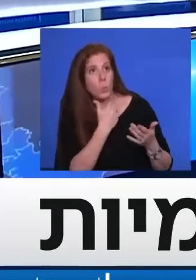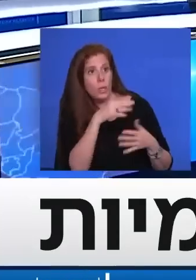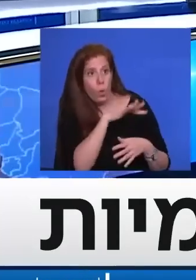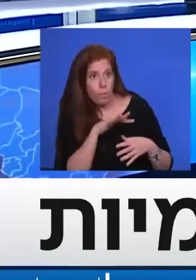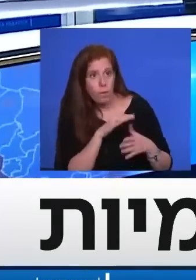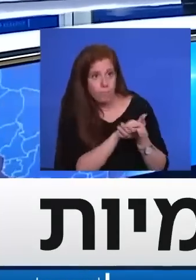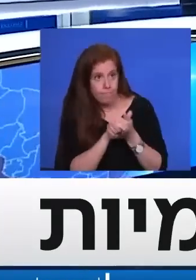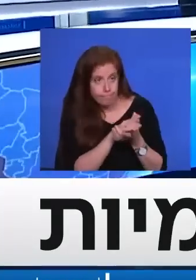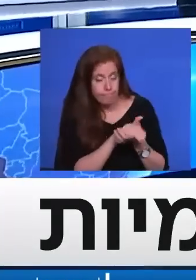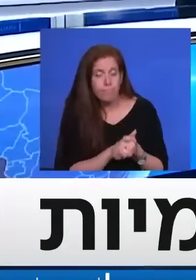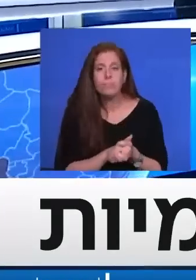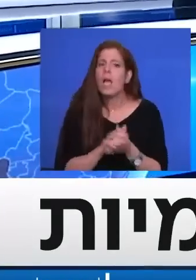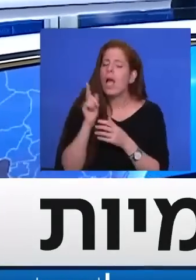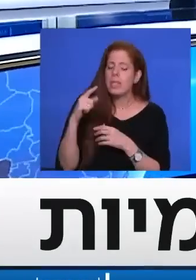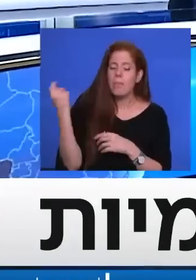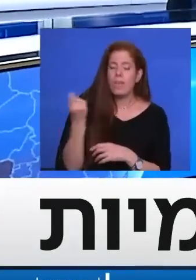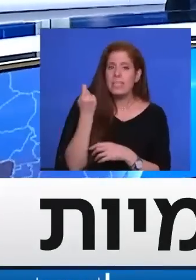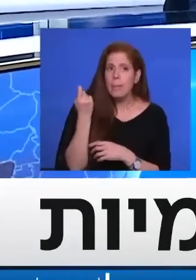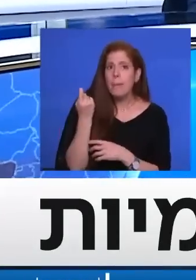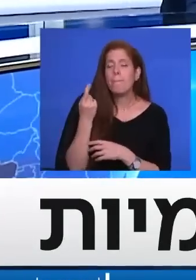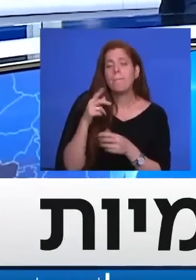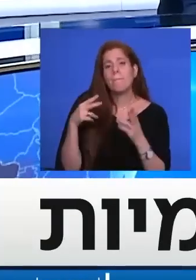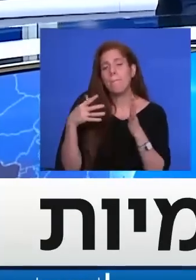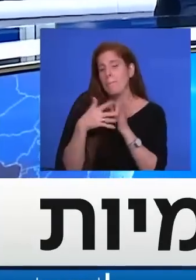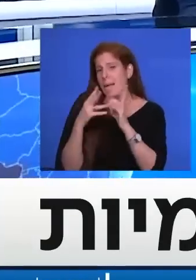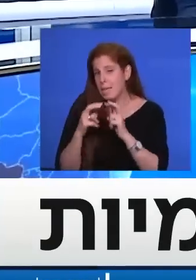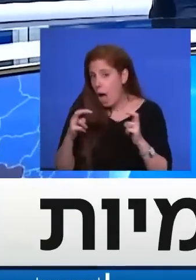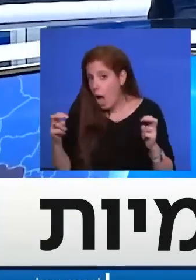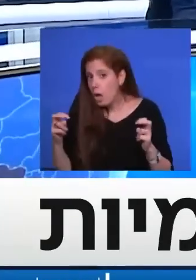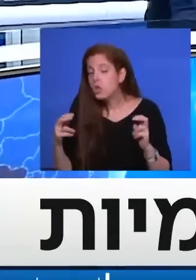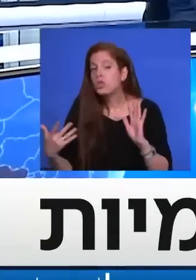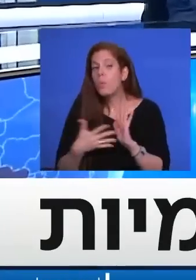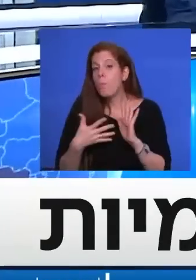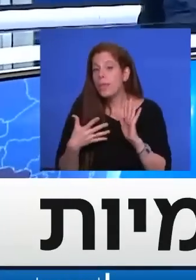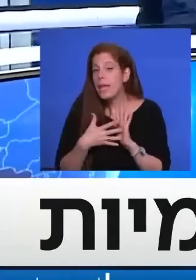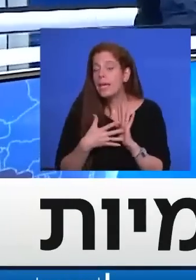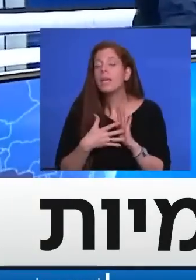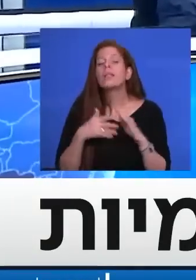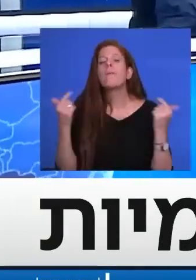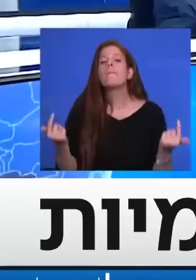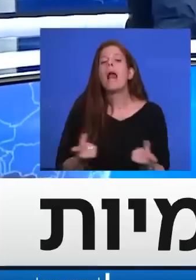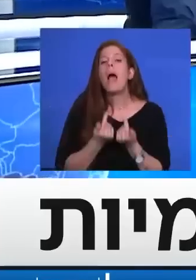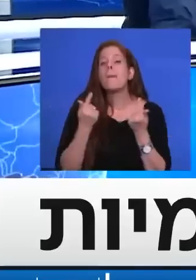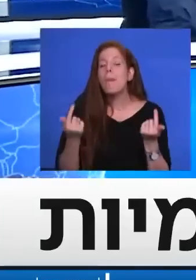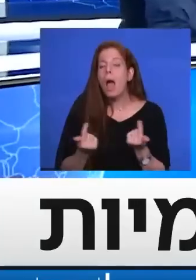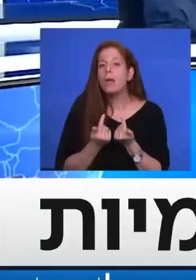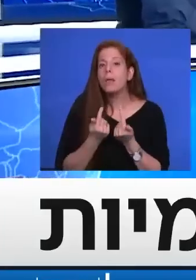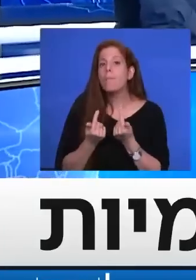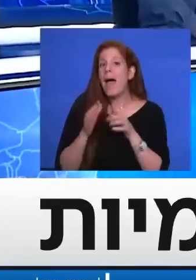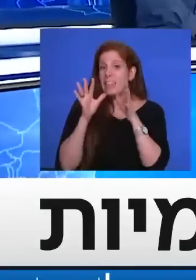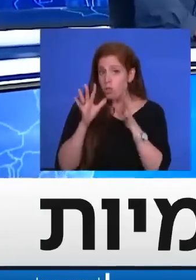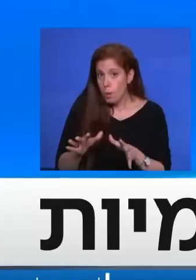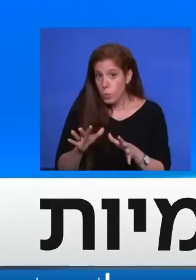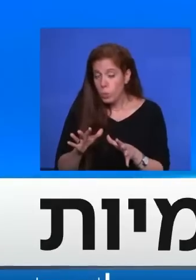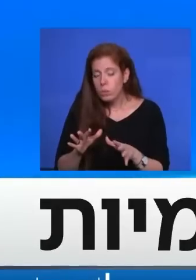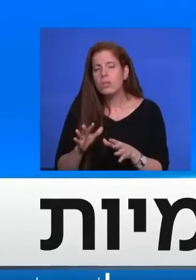שלום. טוב. אתם מפרסמים מחקר שבודק את המלחמה באנטישמיות.